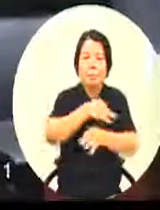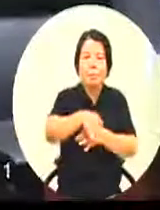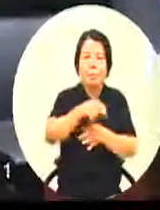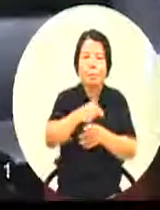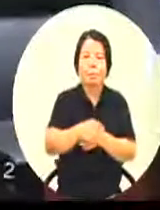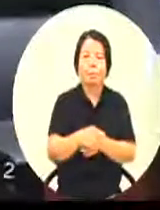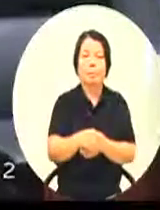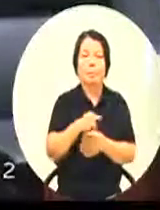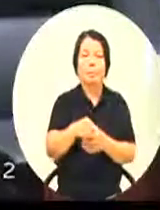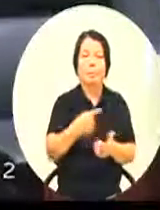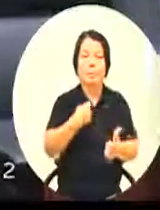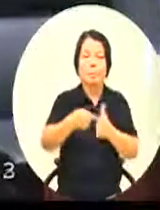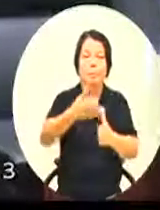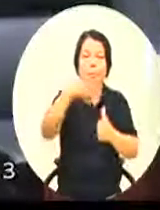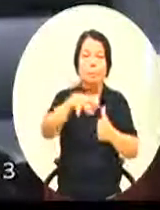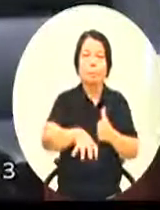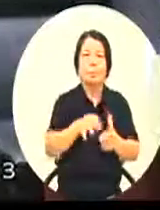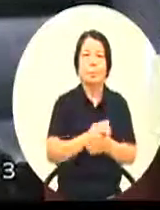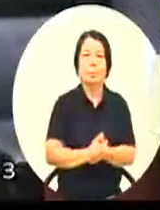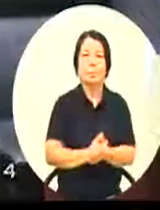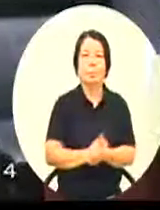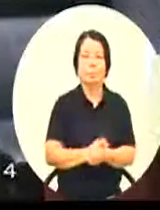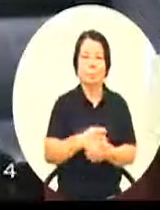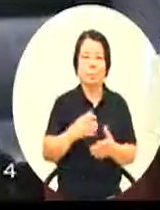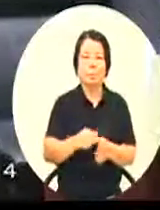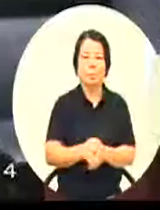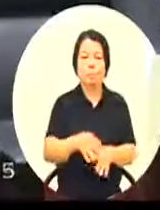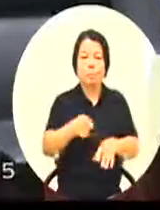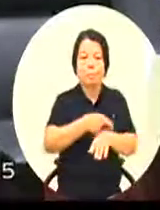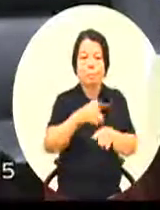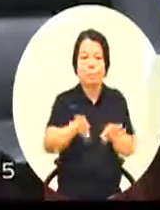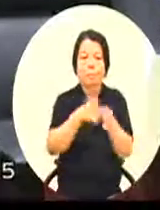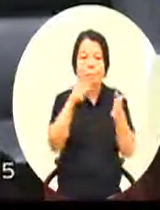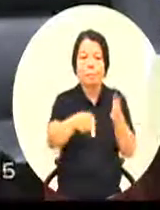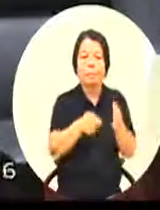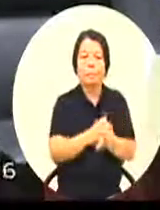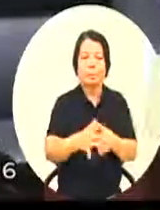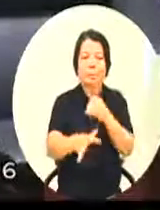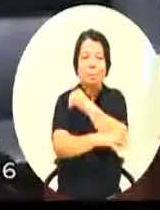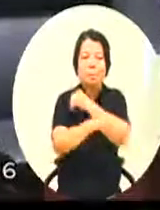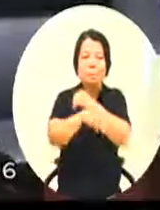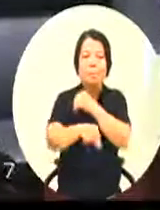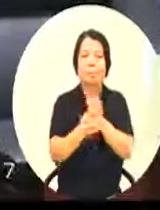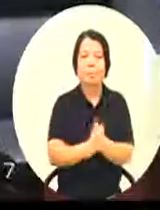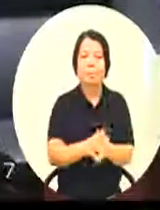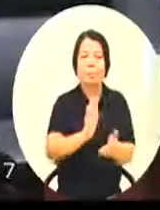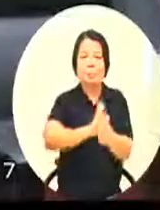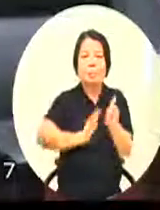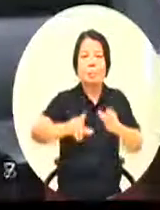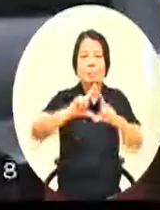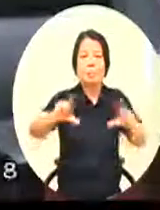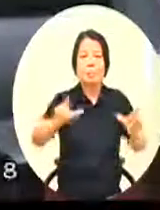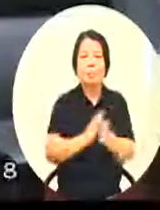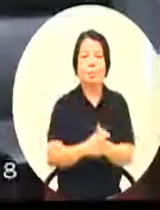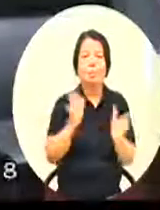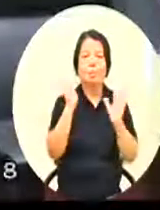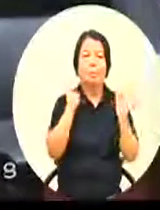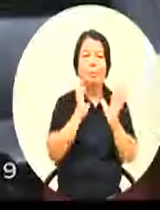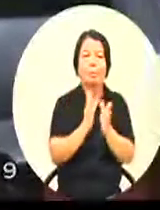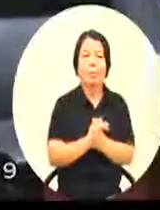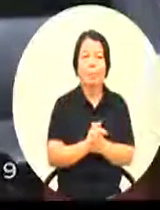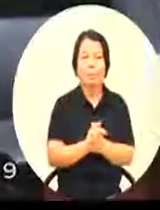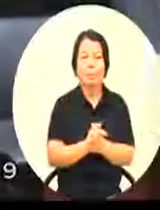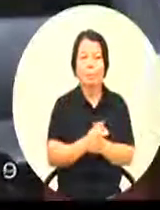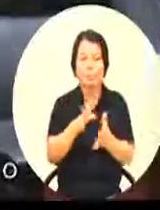面，教育里面，我们从这里开始做，它会影响很多很多的层面，包括孩子回去学到，有天他